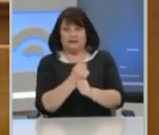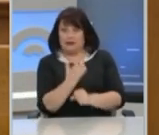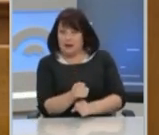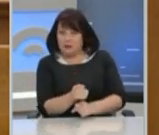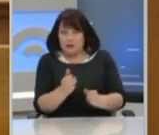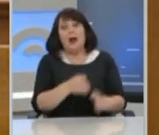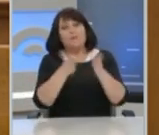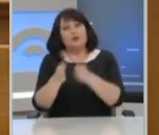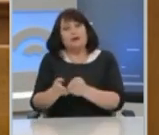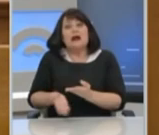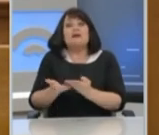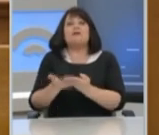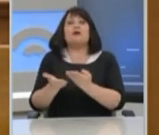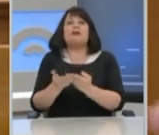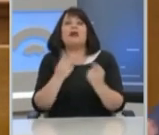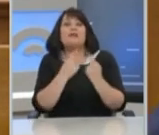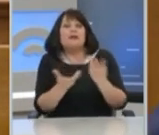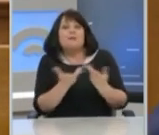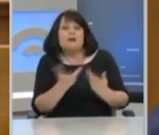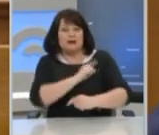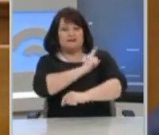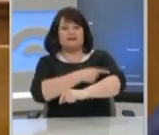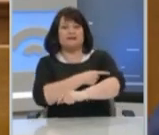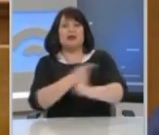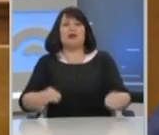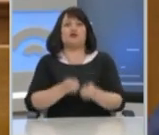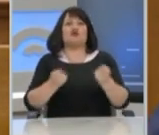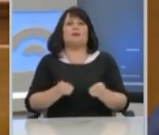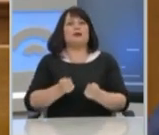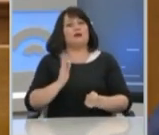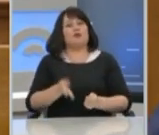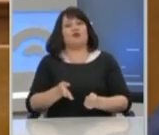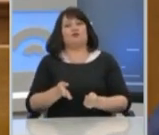την ενίσχυση της διαπραγματευτικής δύναμης των εργαζομένων από την άλλη.